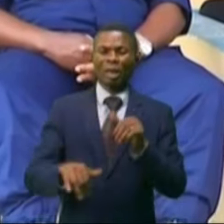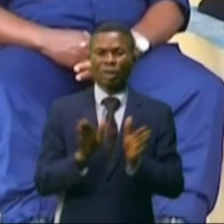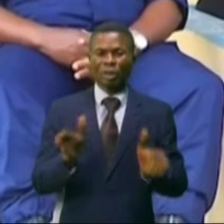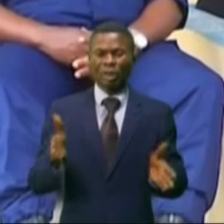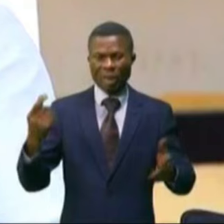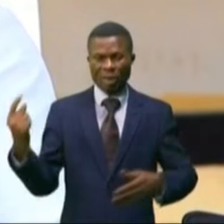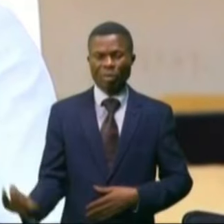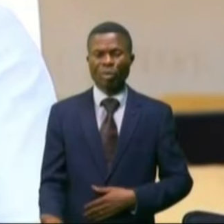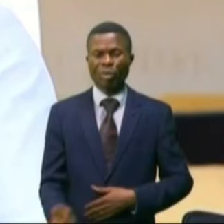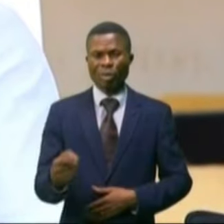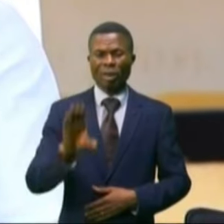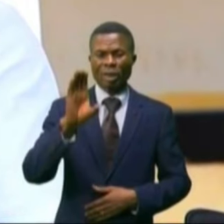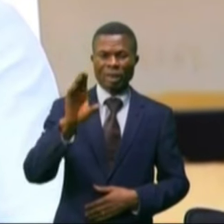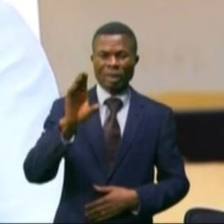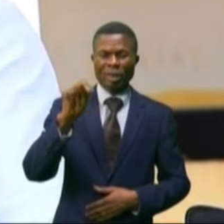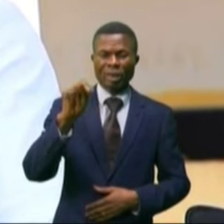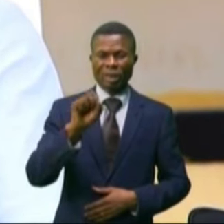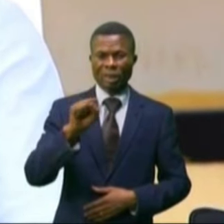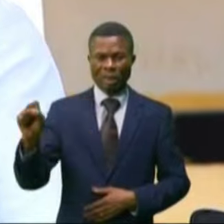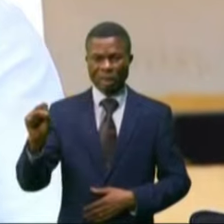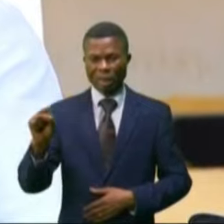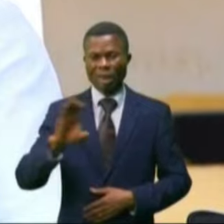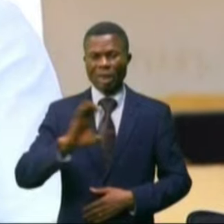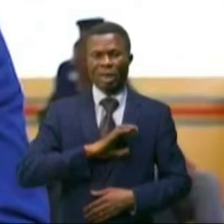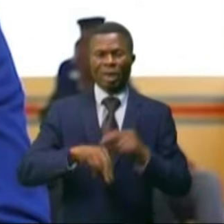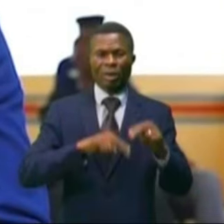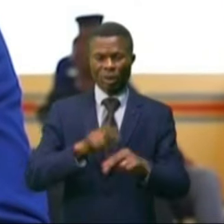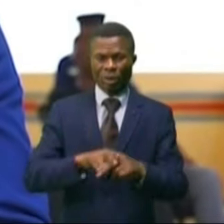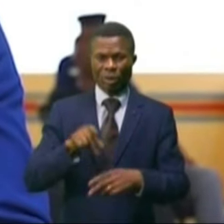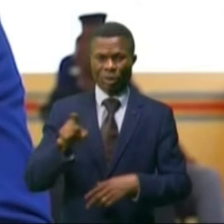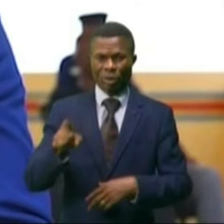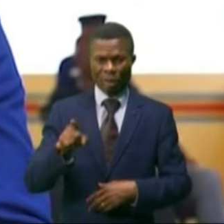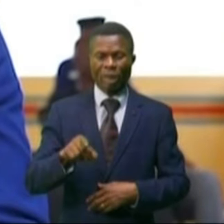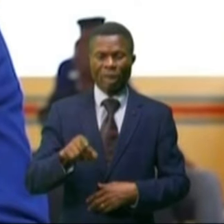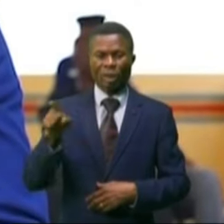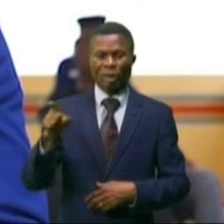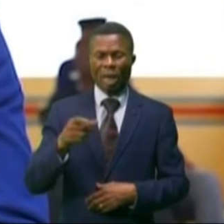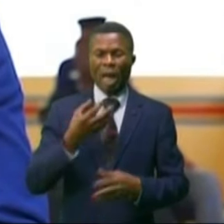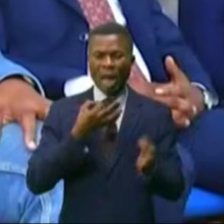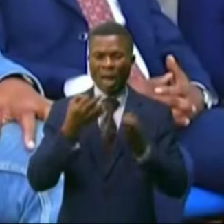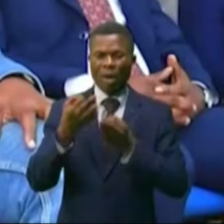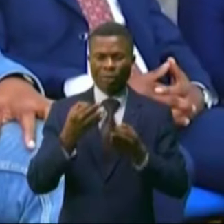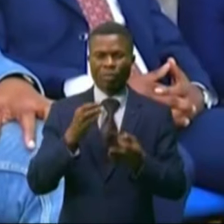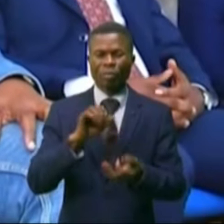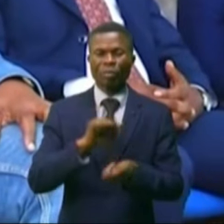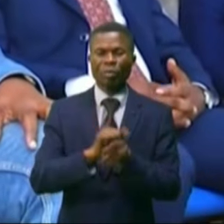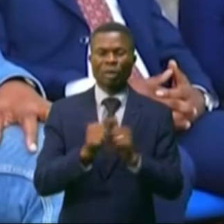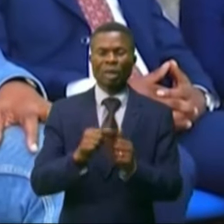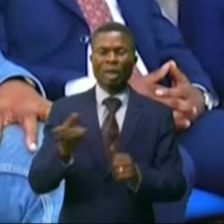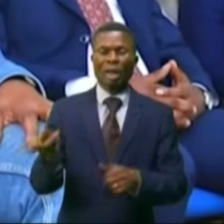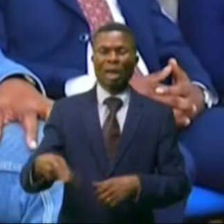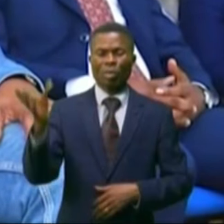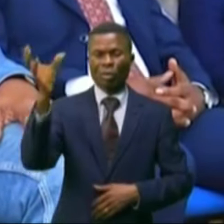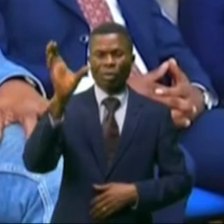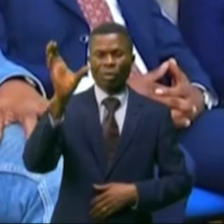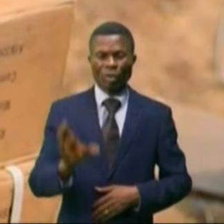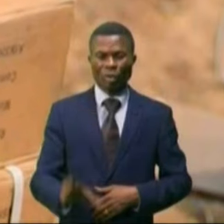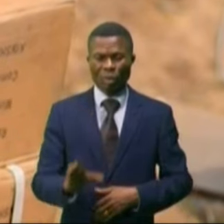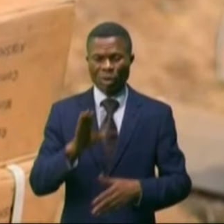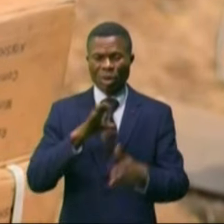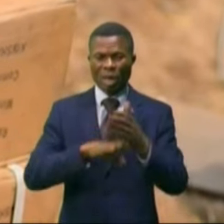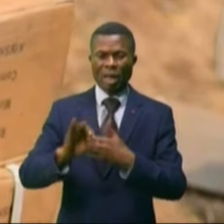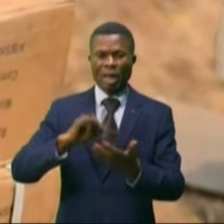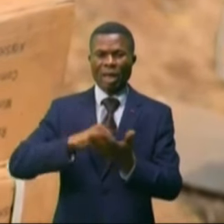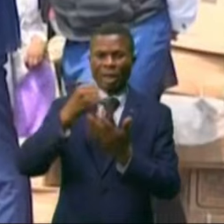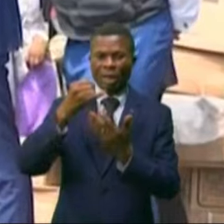la CNC, ALPC, Landry Bissi di Chilombo, a pour sa part rappelé que la province du Congo central figure parmi les